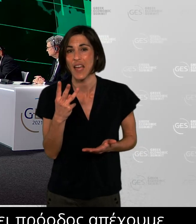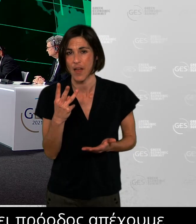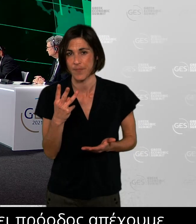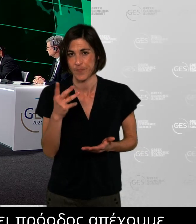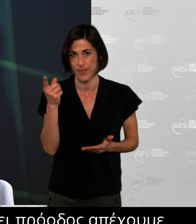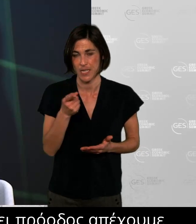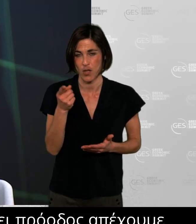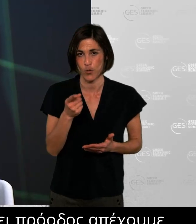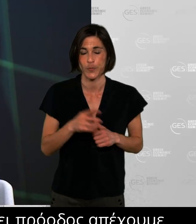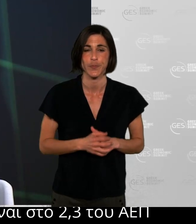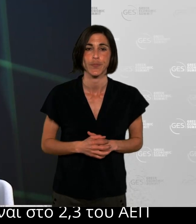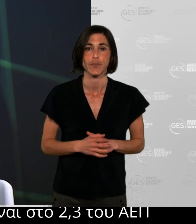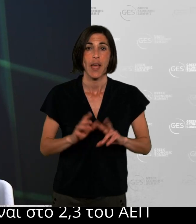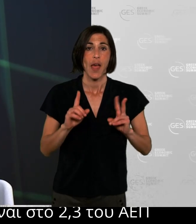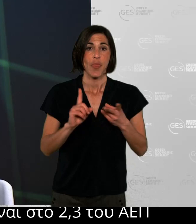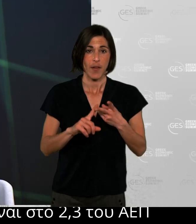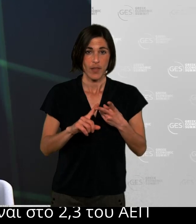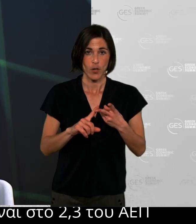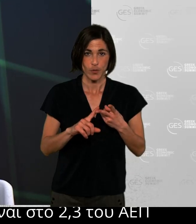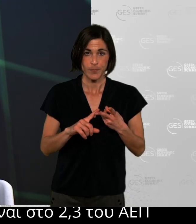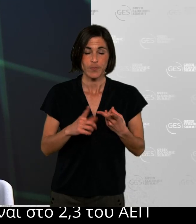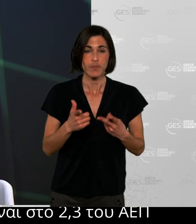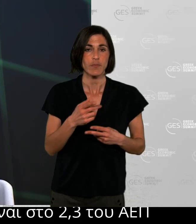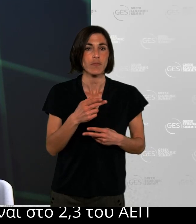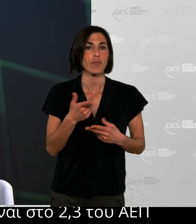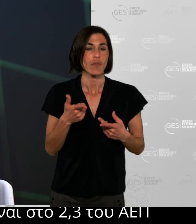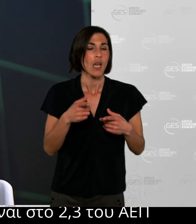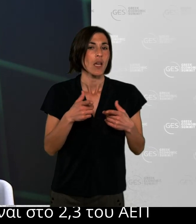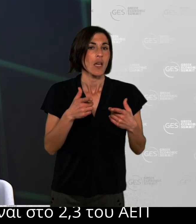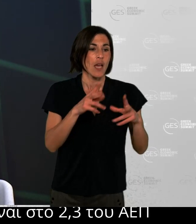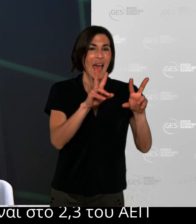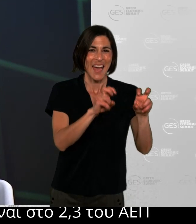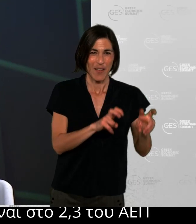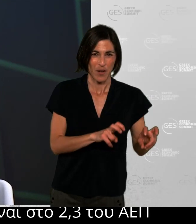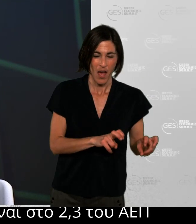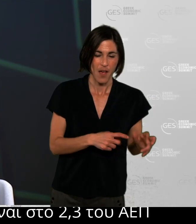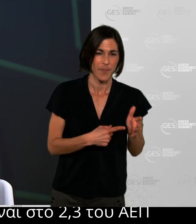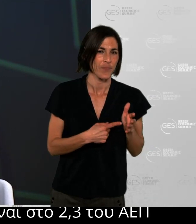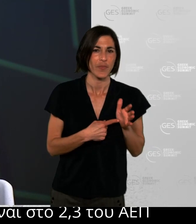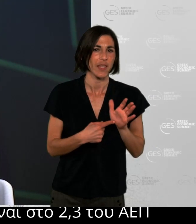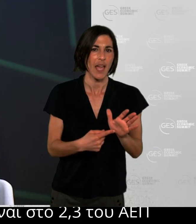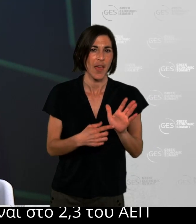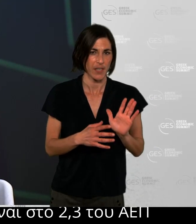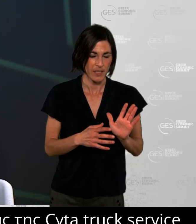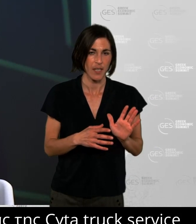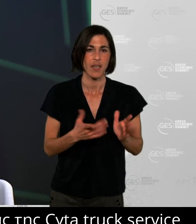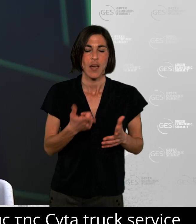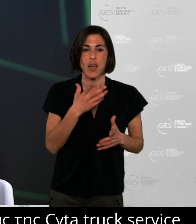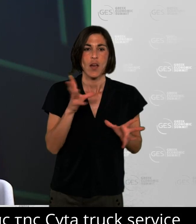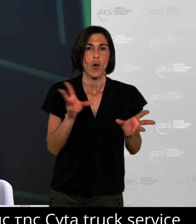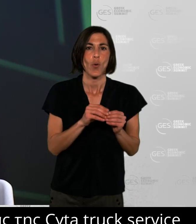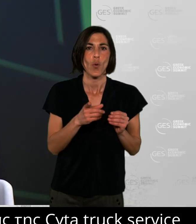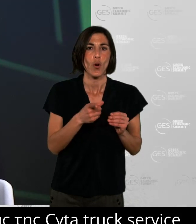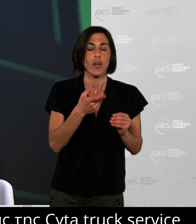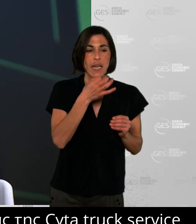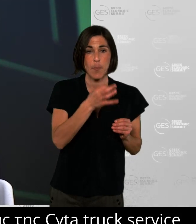Δεύτερον, σύμφωνα με τα ευρήματα της έρευνας της EY Attractiveness Survey Ελλάδα 2021, ενώ το επίπεδο των τηλεπικοινωνιακών και